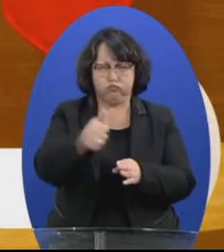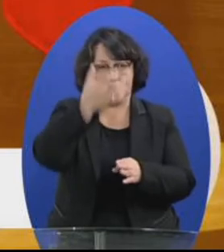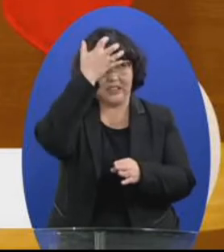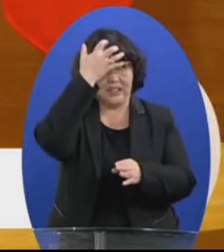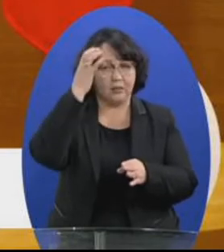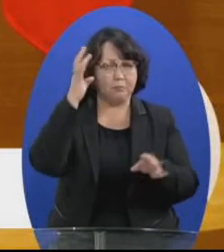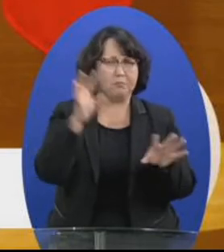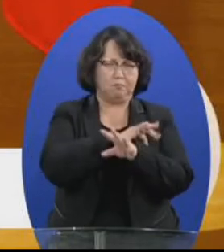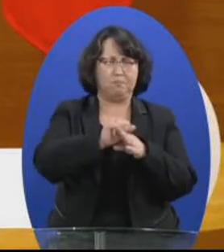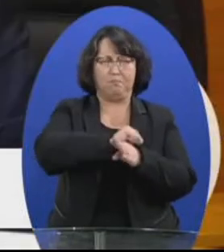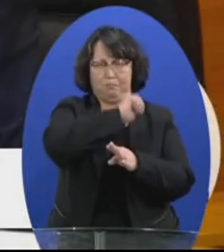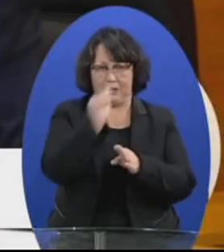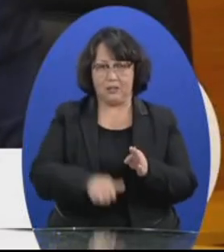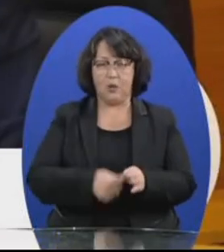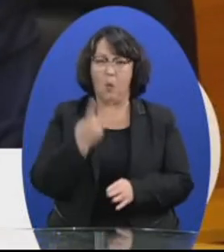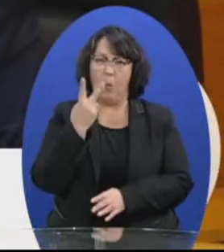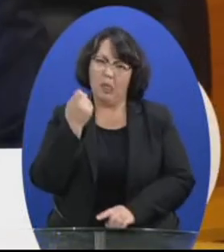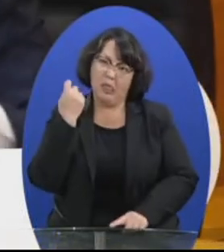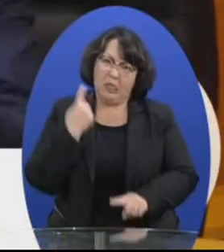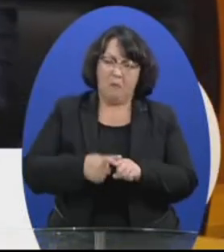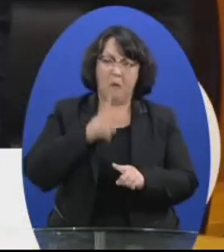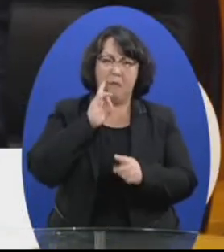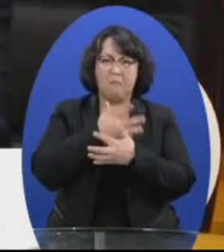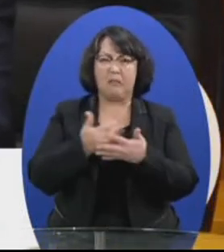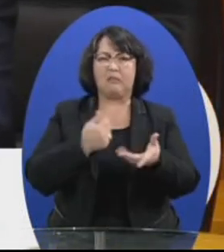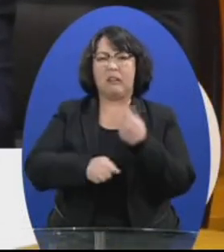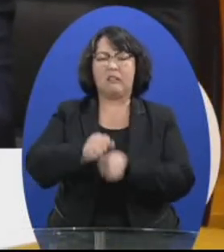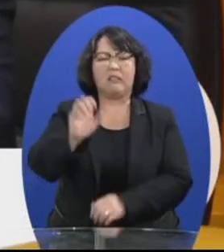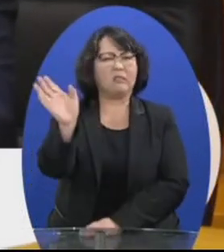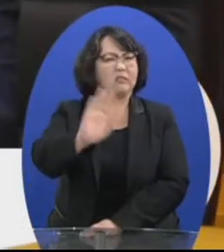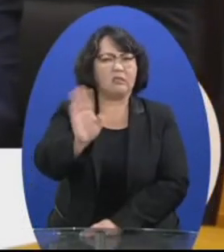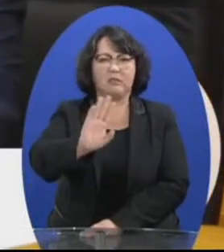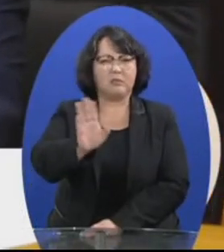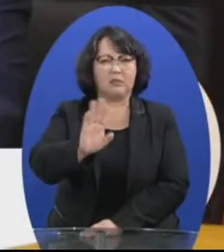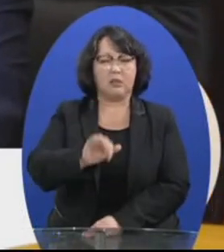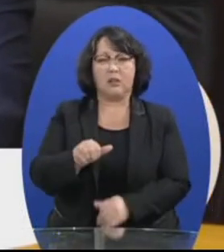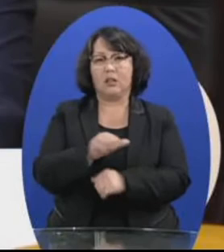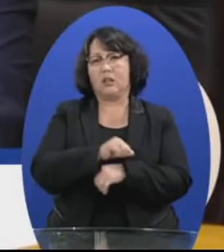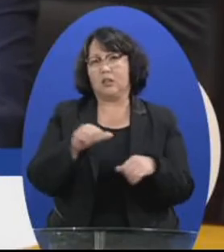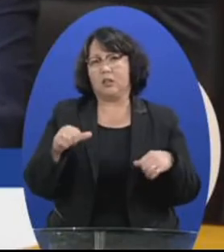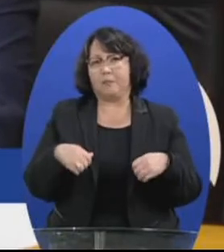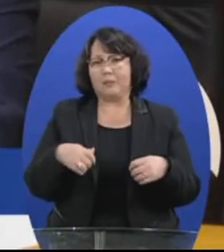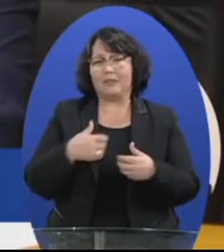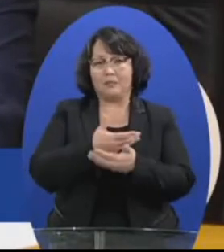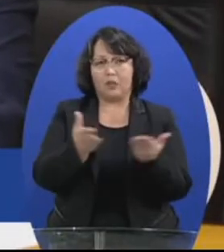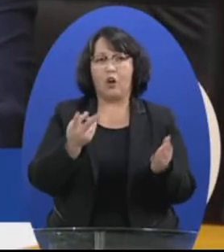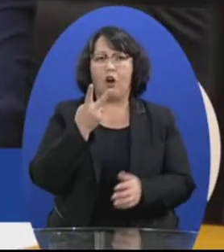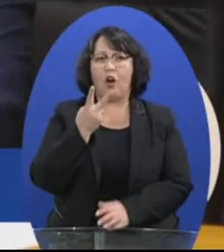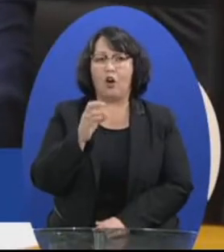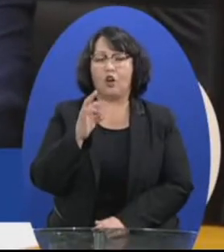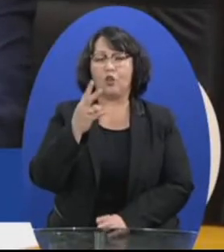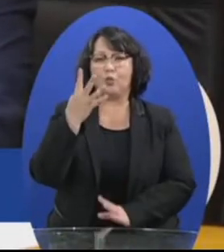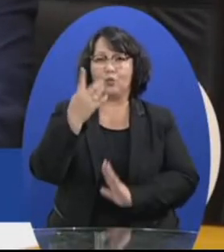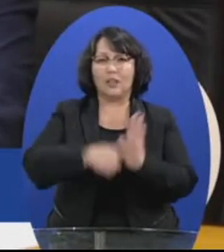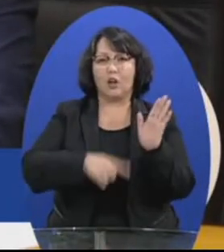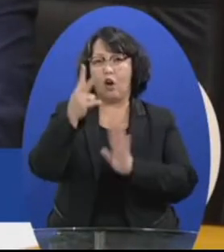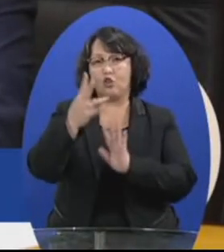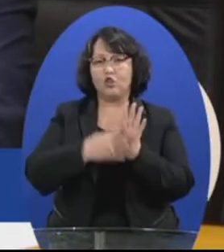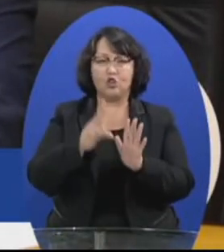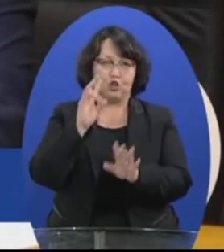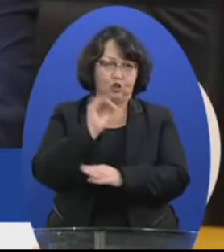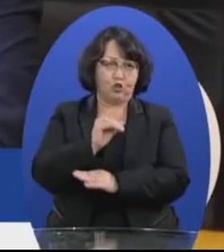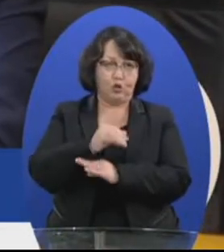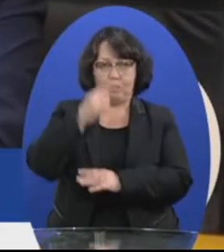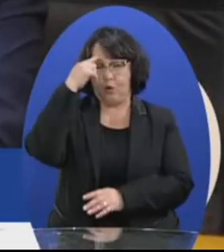зохиомжтой хүнслийг одоо бити үүсгээрээ. За хүндэт иргэдэд 2020 оны 4-р сарын 29-ний өдөр Монгол улсын хурлаас